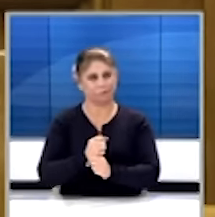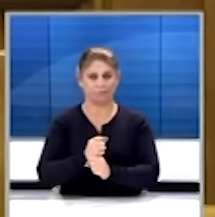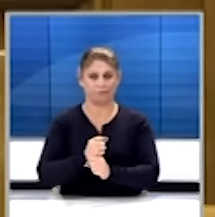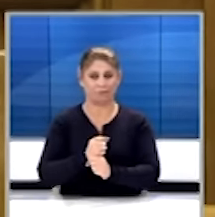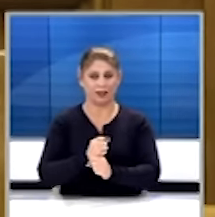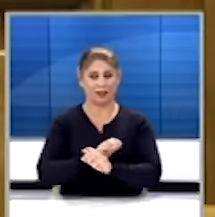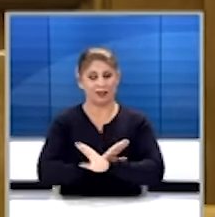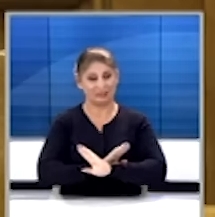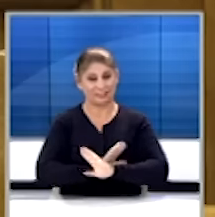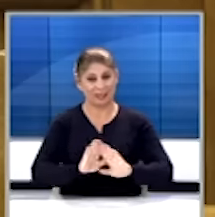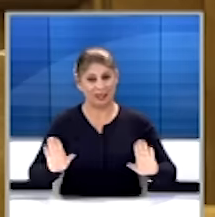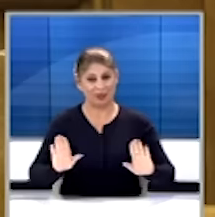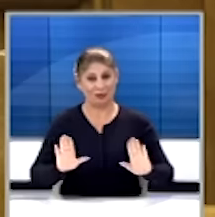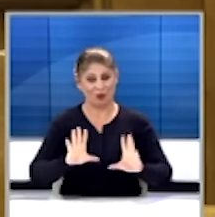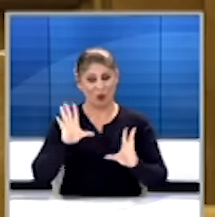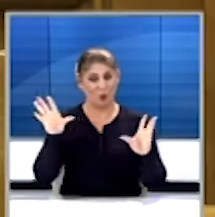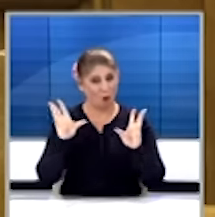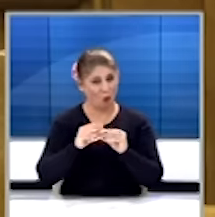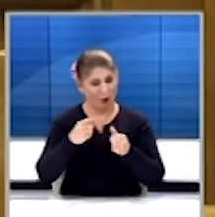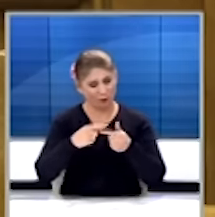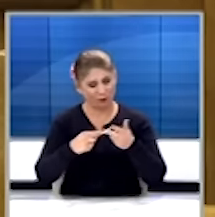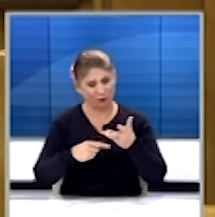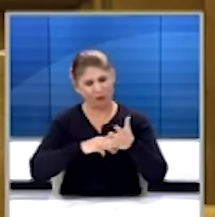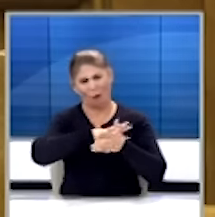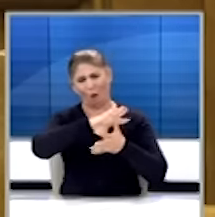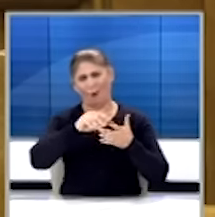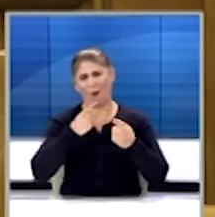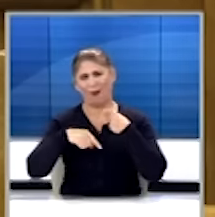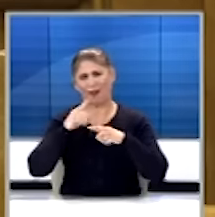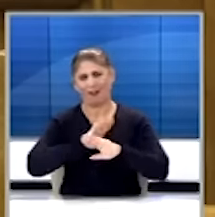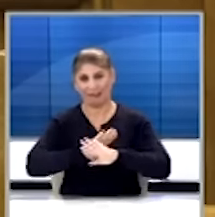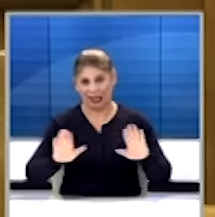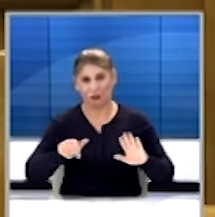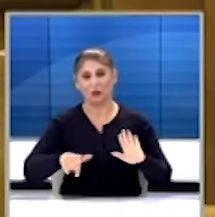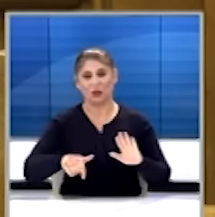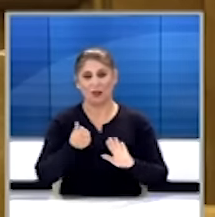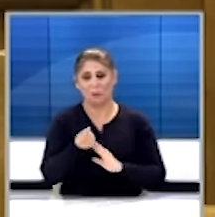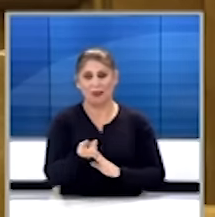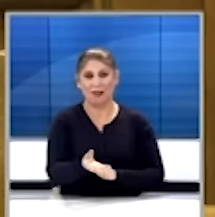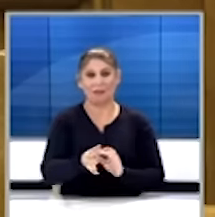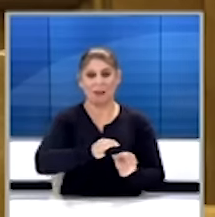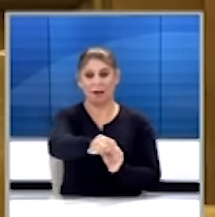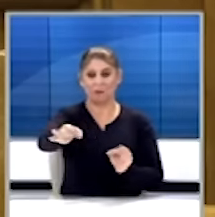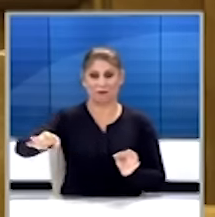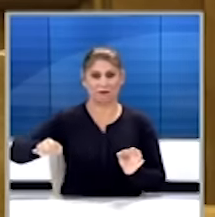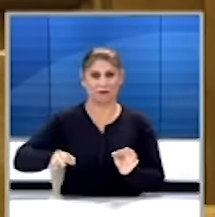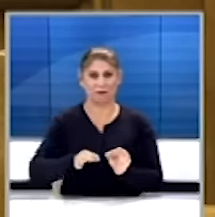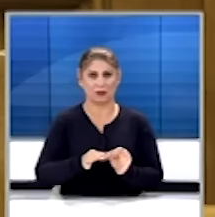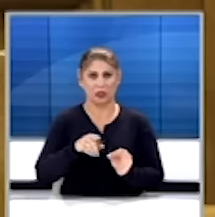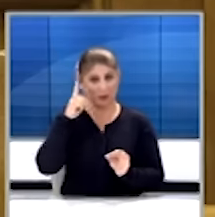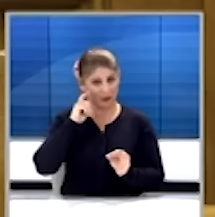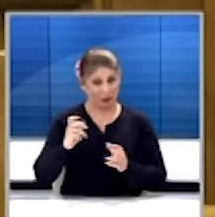τελειώσανε όλα τα άλλα και τώρα μετράμε τα στρέμματα. Ξέρετε βέβαια πολύ καλά ότι τα καμένα στρέμματα